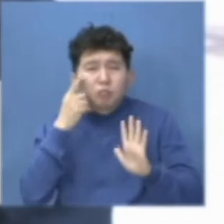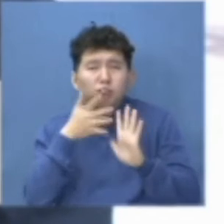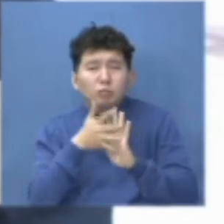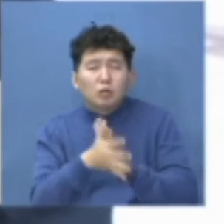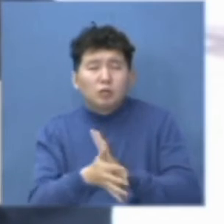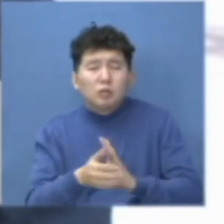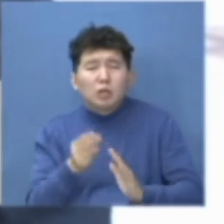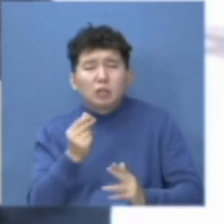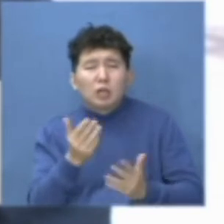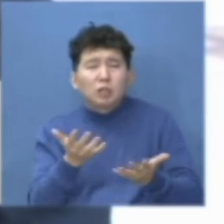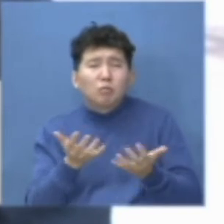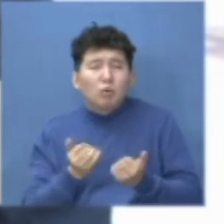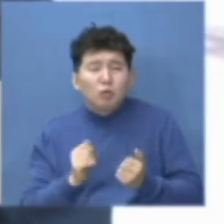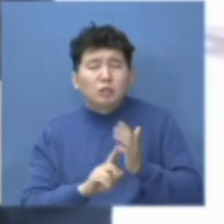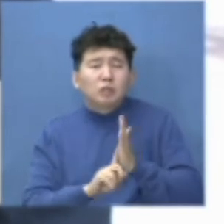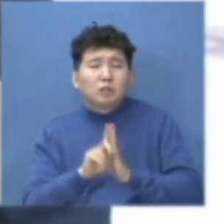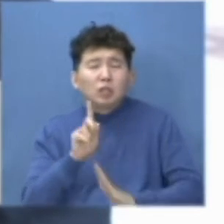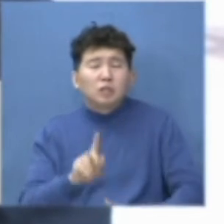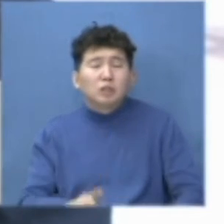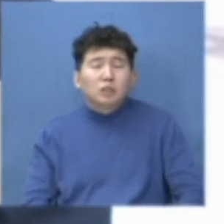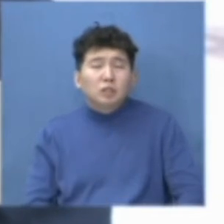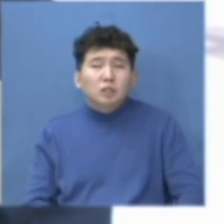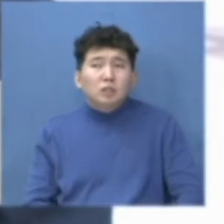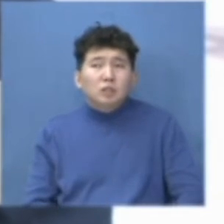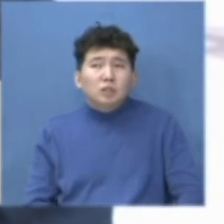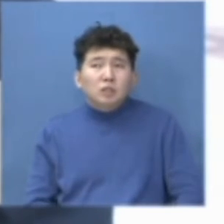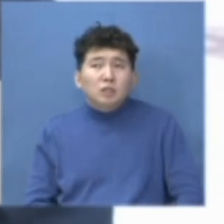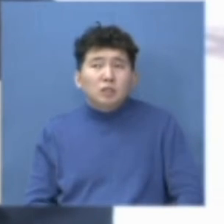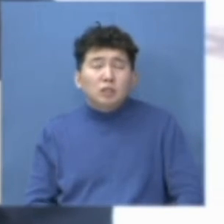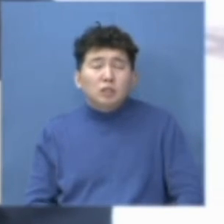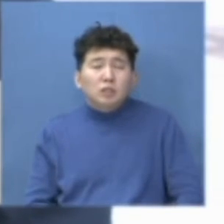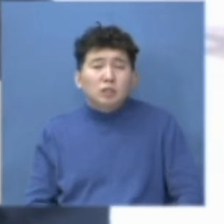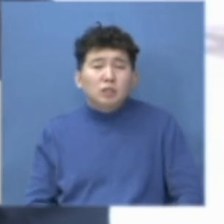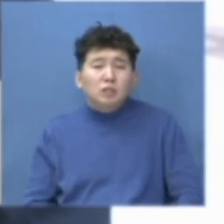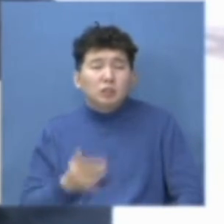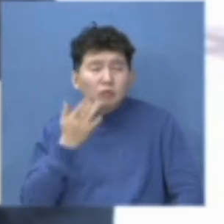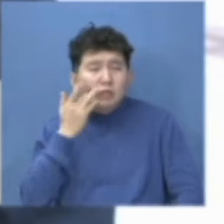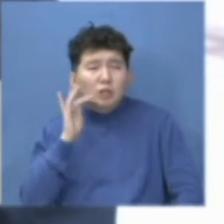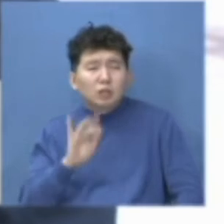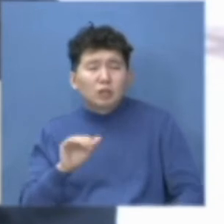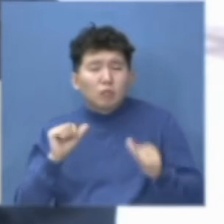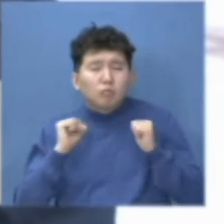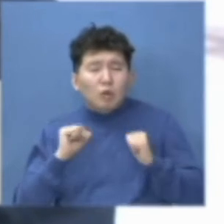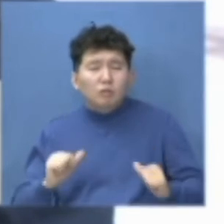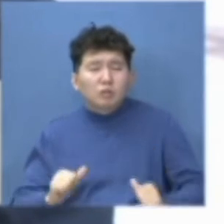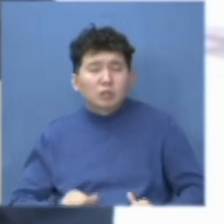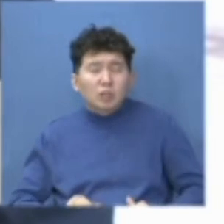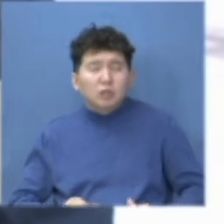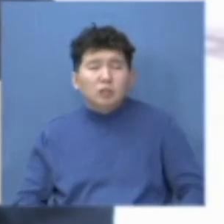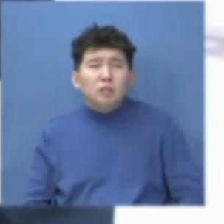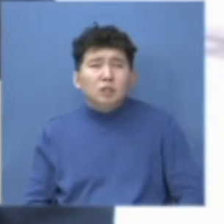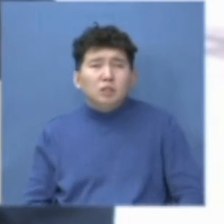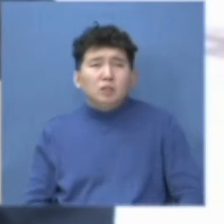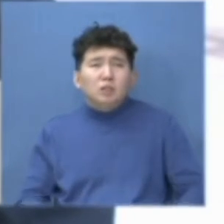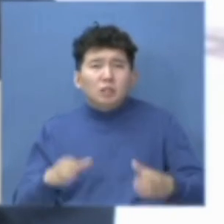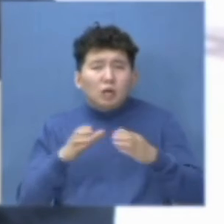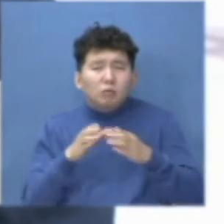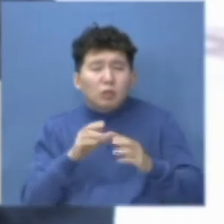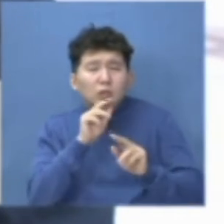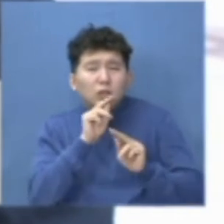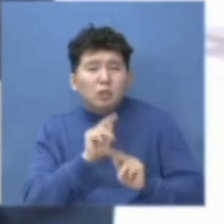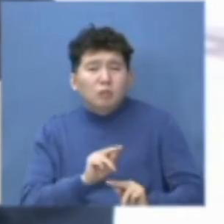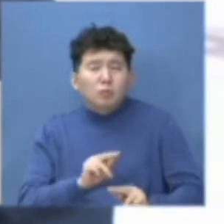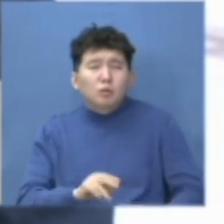далее. Уже. Всегда это как бы и дисциплинирует этот вид спорта, и ты в команде работаешь, у